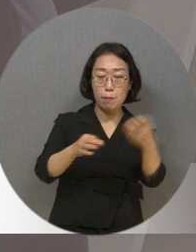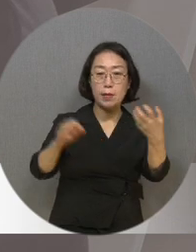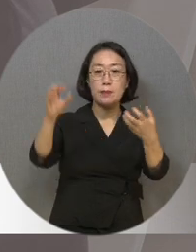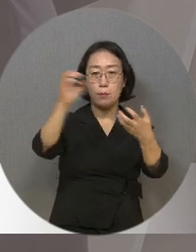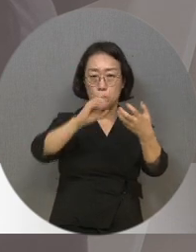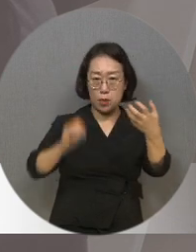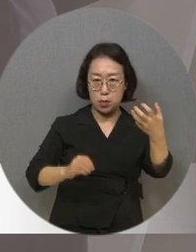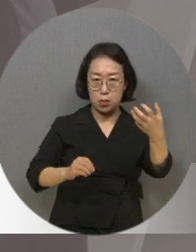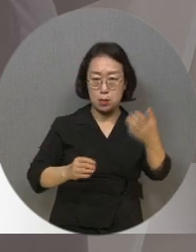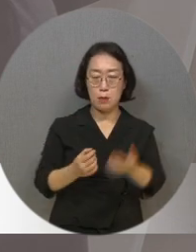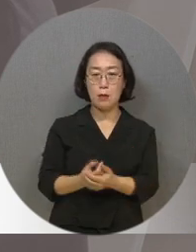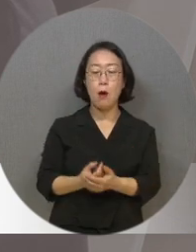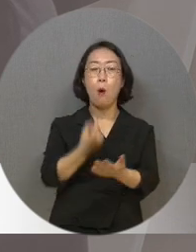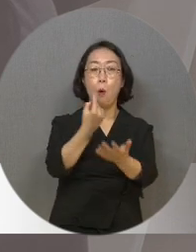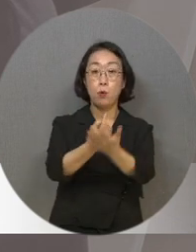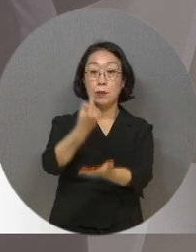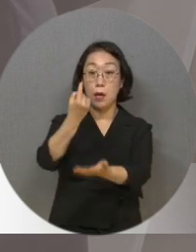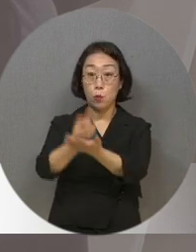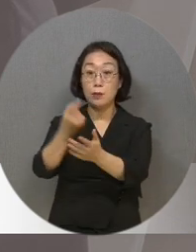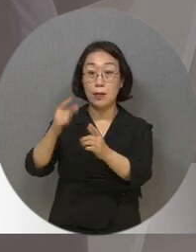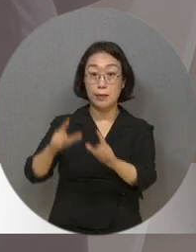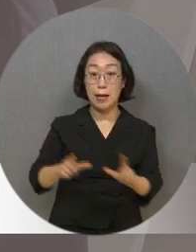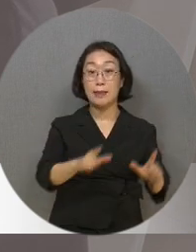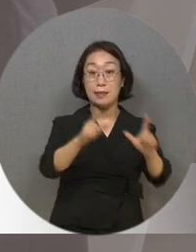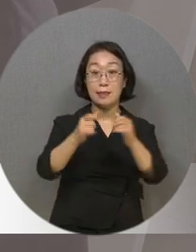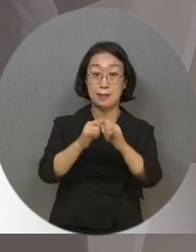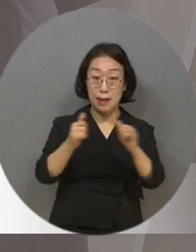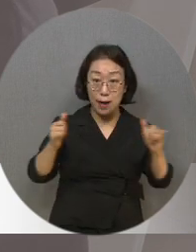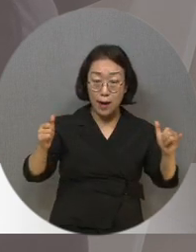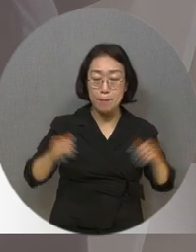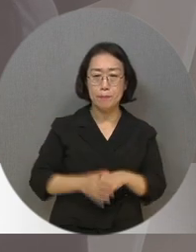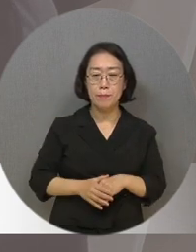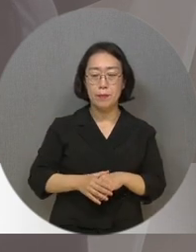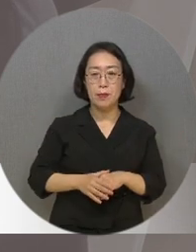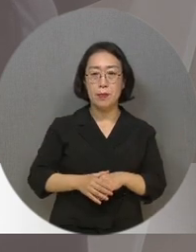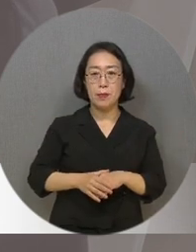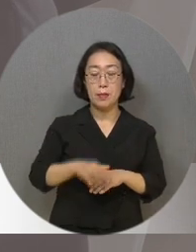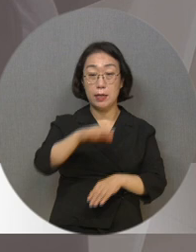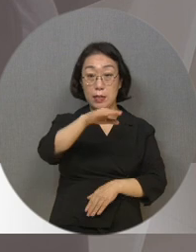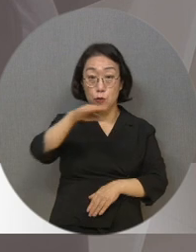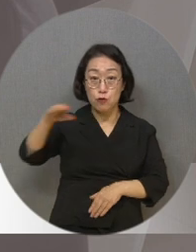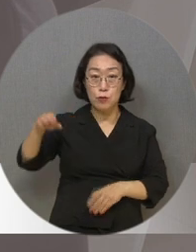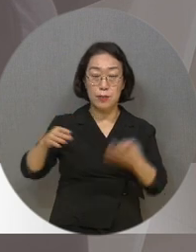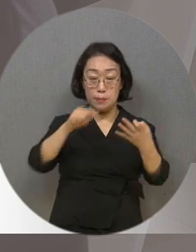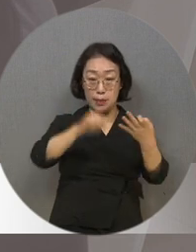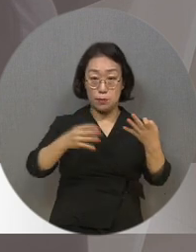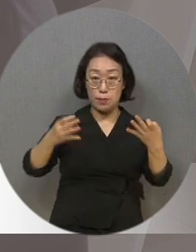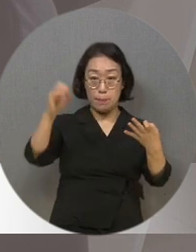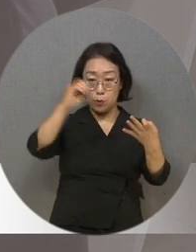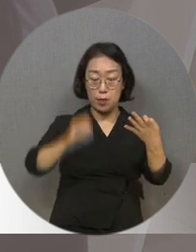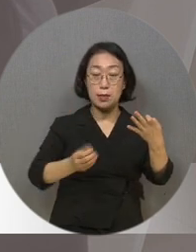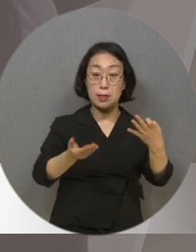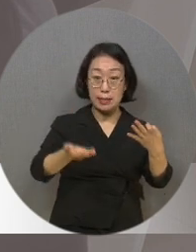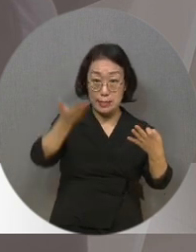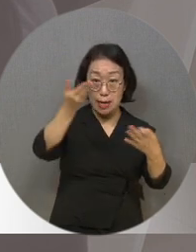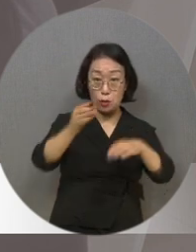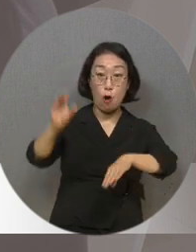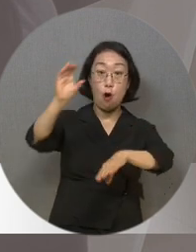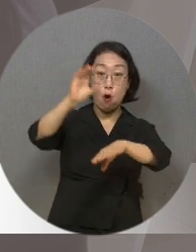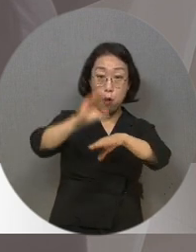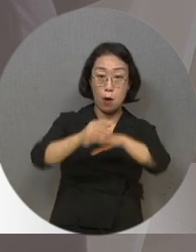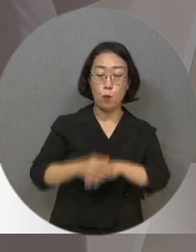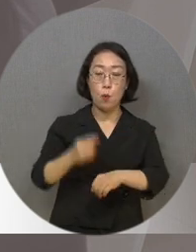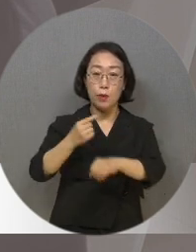80%를 차지하는 1인 가구 기준 생계급여 지원 기준을 최대 14.4% 인상하고 내년도